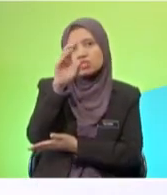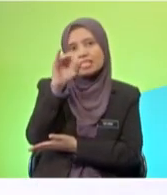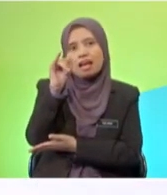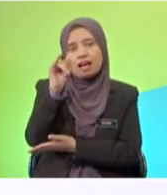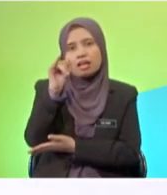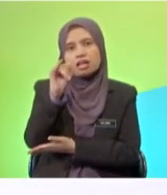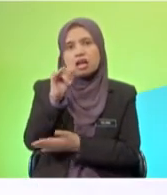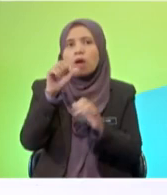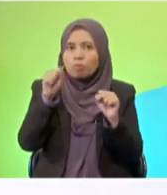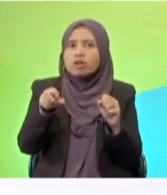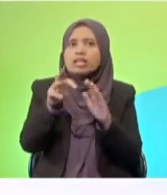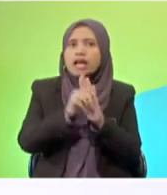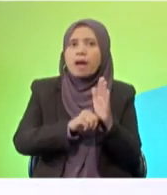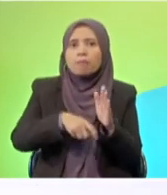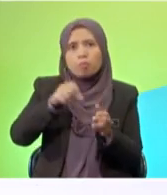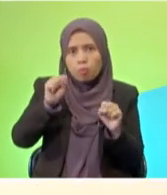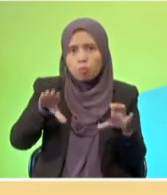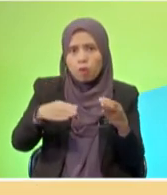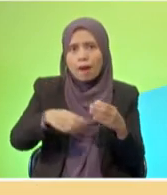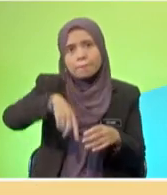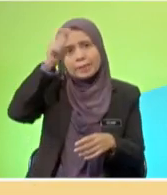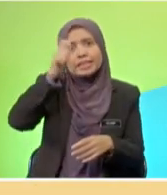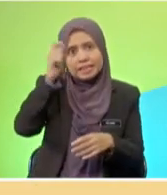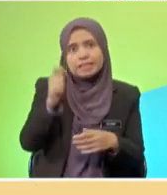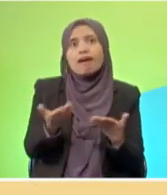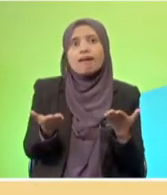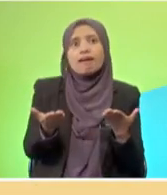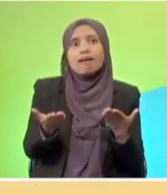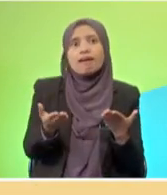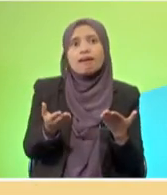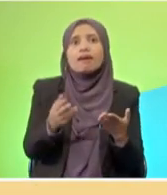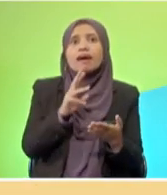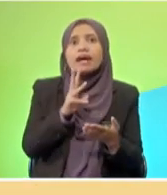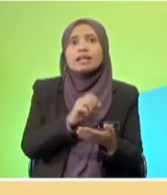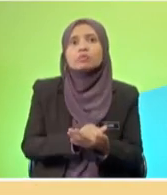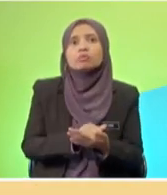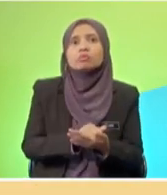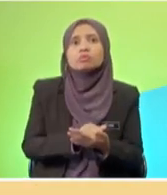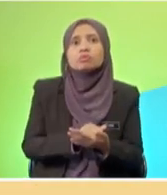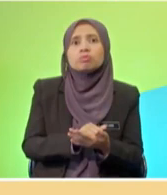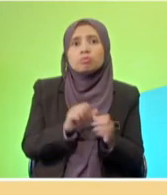menyucikan tak kita boleh bak mandi dia tak kita